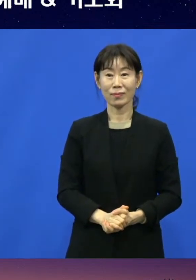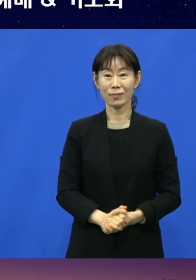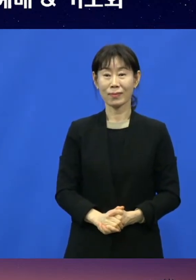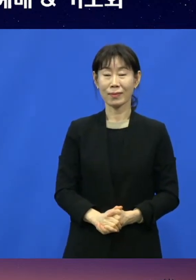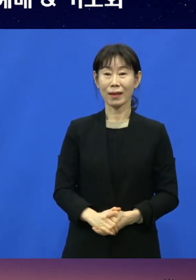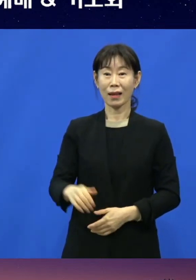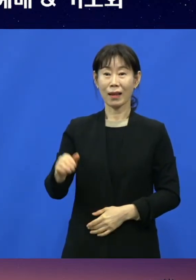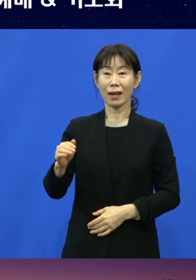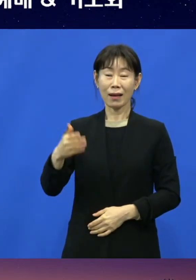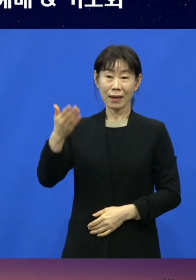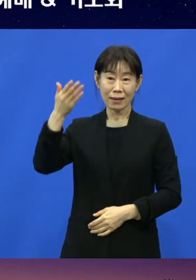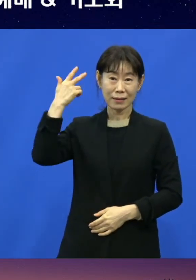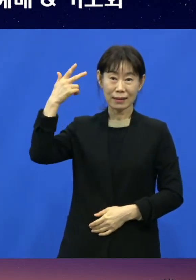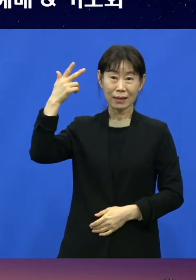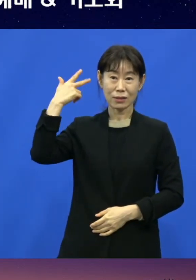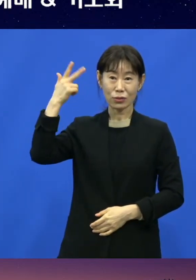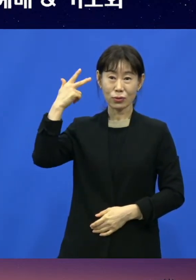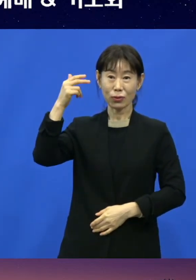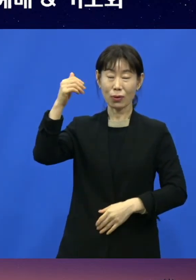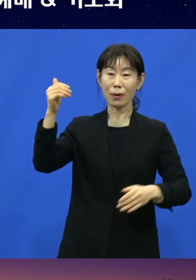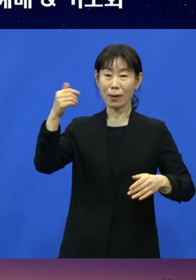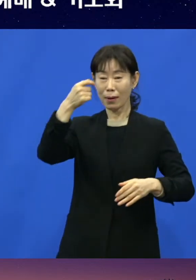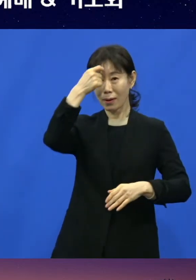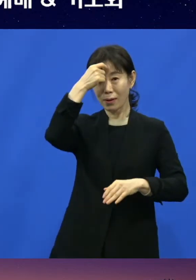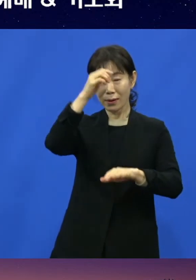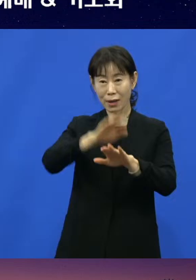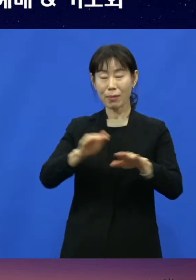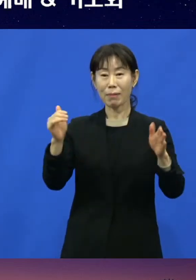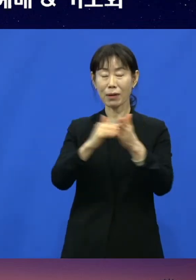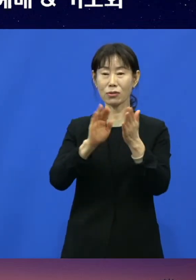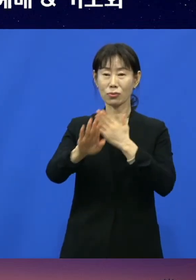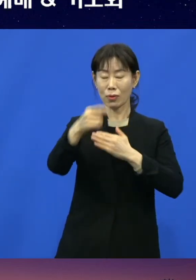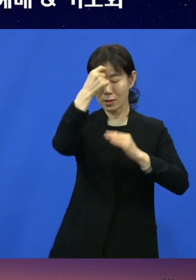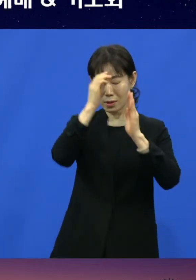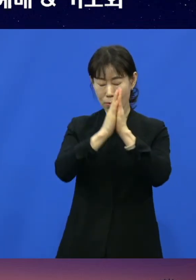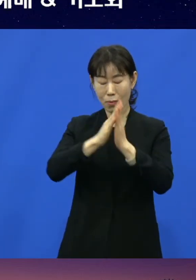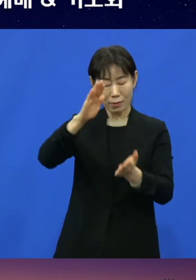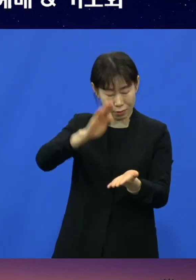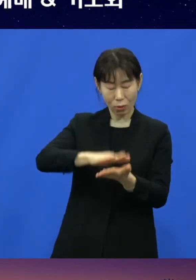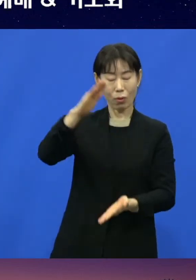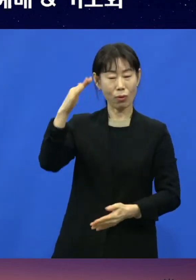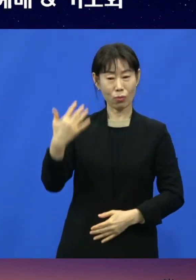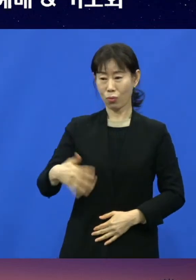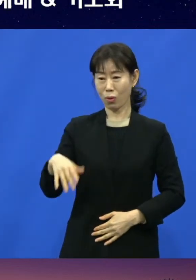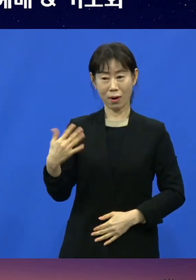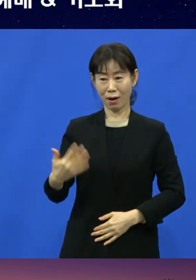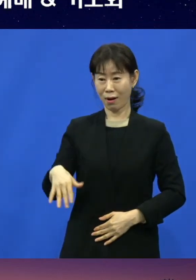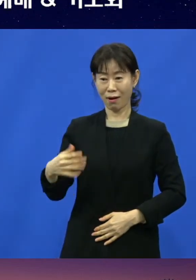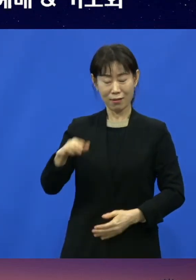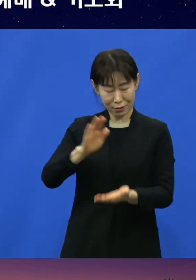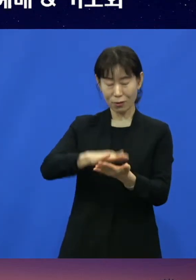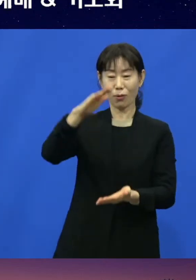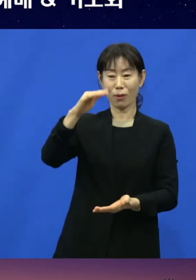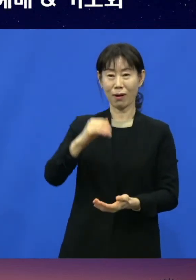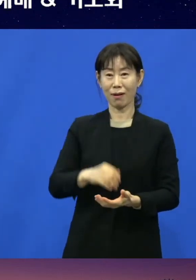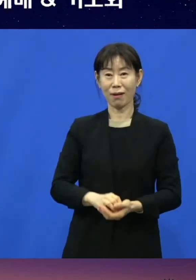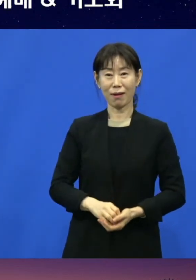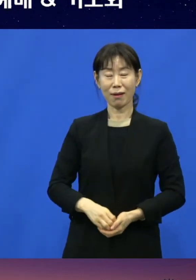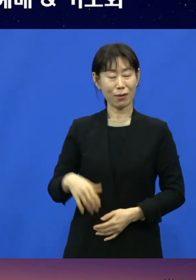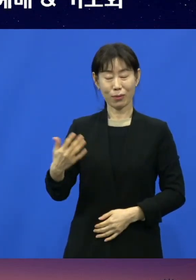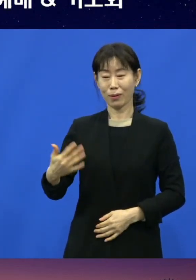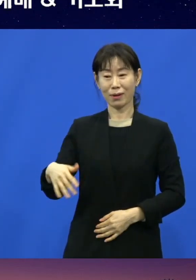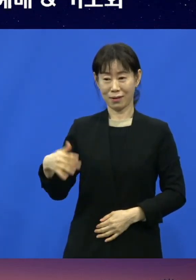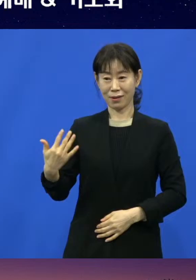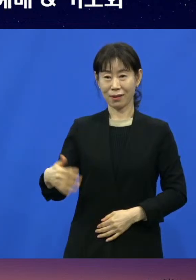요즘 지난주도 보니까 마치고 난 다음에 기도가 굉장히 강력해요. 와, 얼마나 뜨거운지 뭐 굉장히